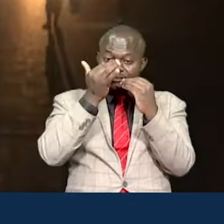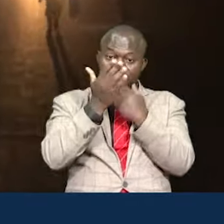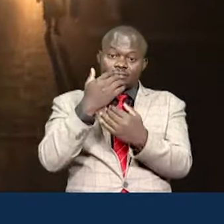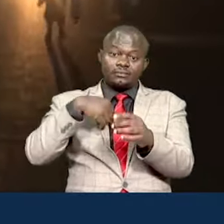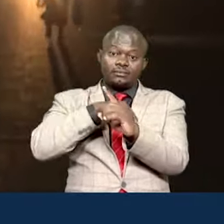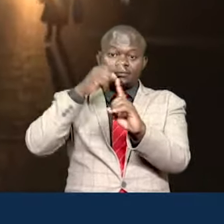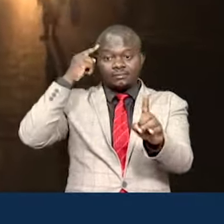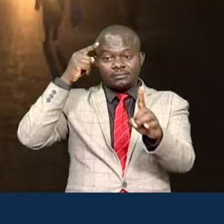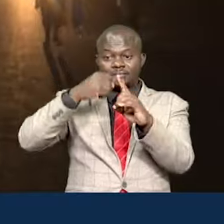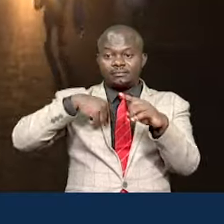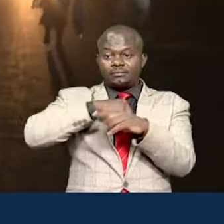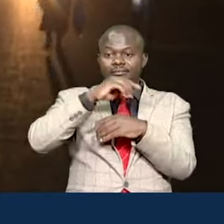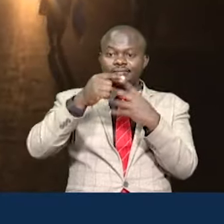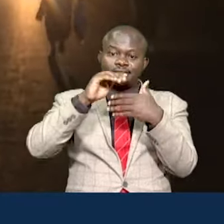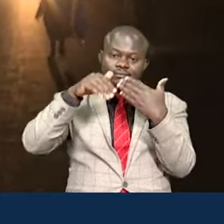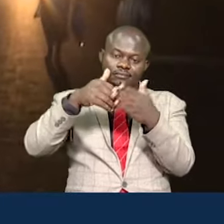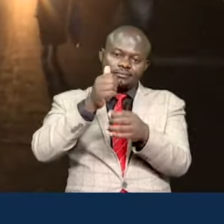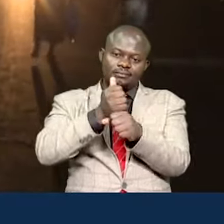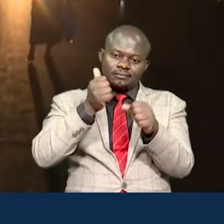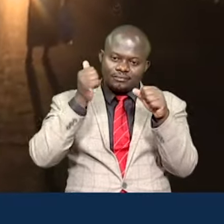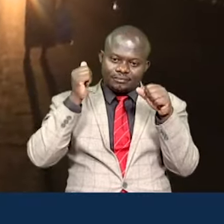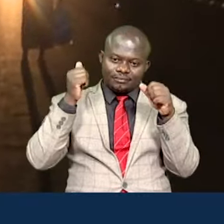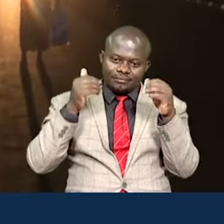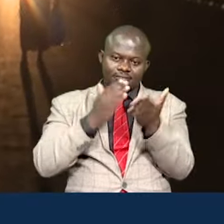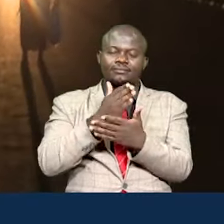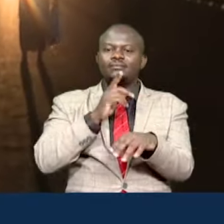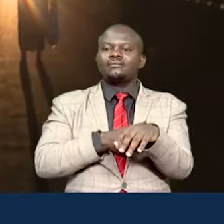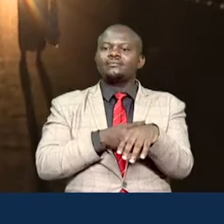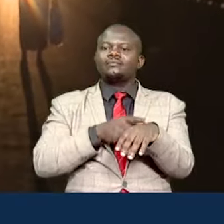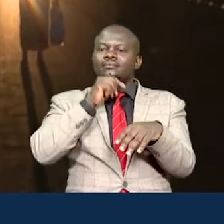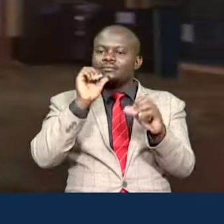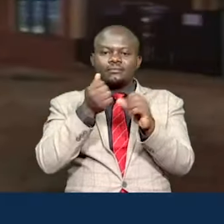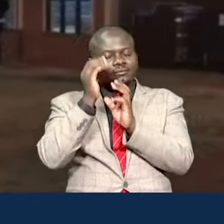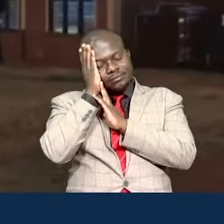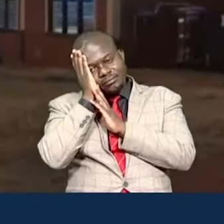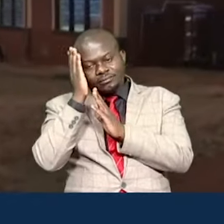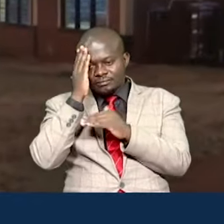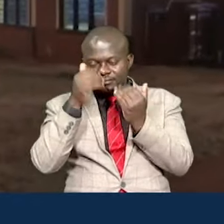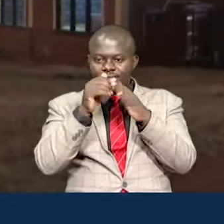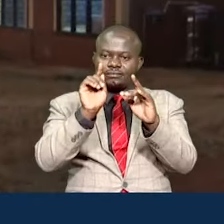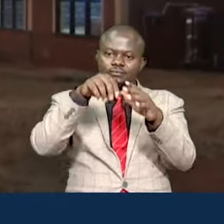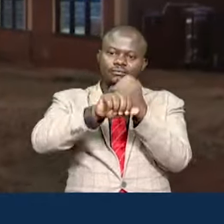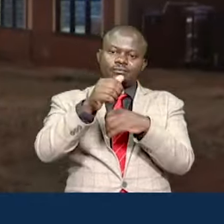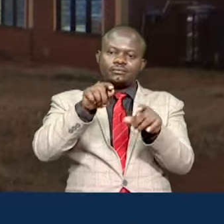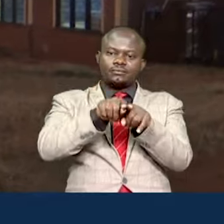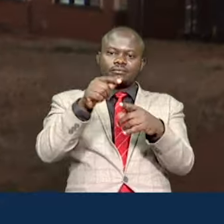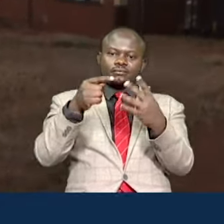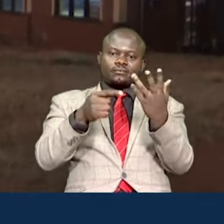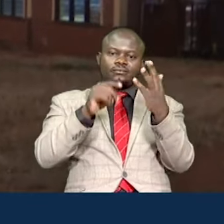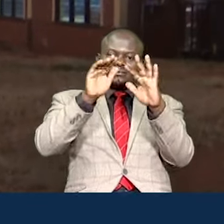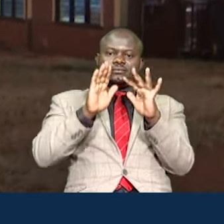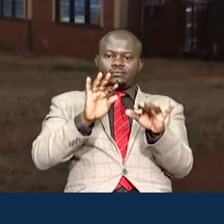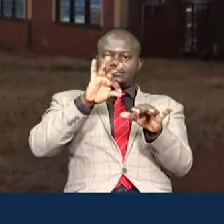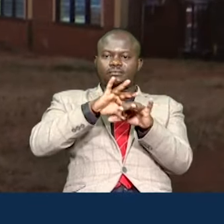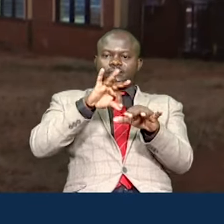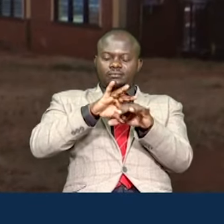yacu ibintu byose tubikora ku gihe ntabwo nshobora kuryamira nzi neza ko ngiye mu gikorwa nk'iki cy'indashyikirwa cyo